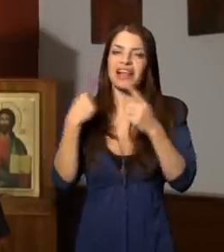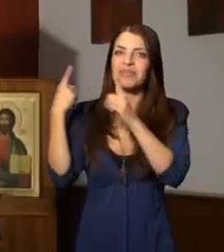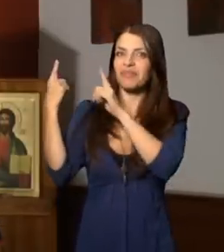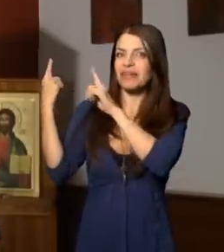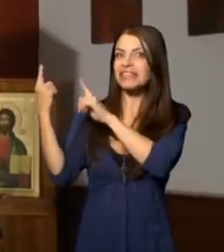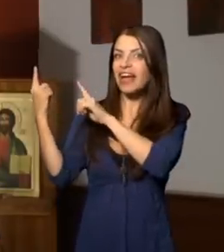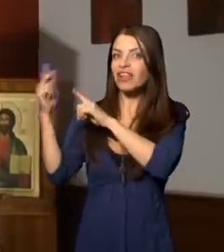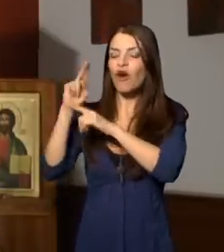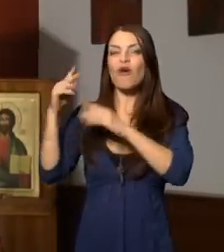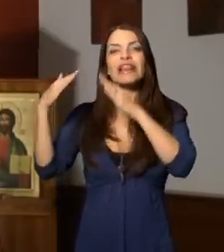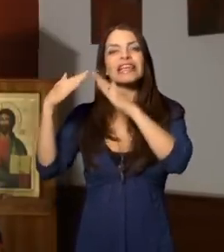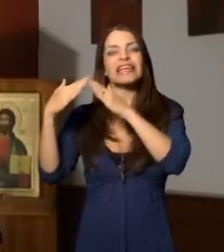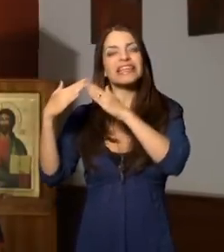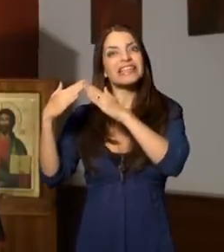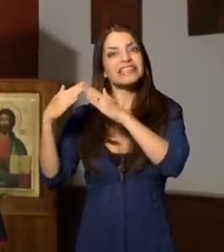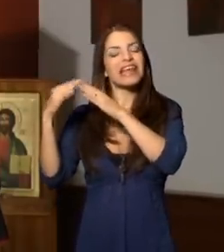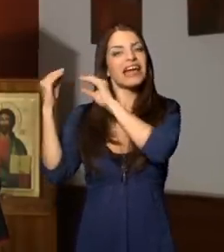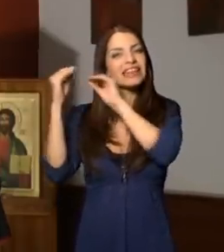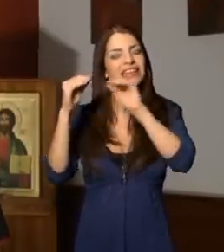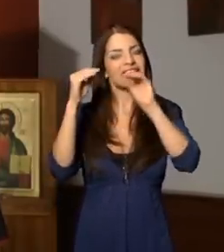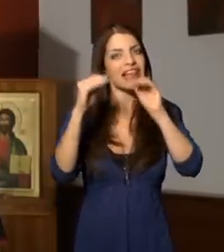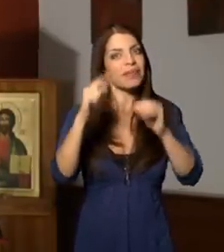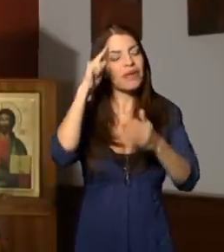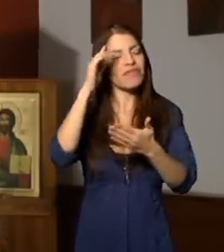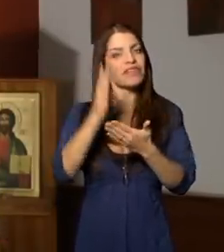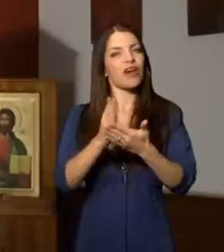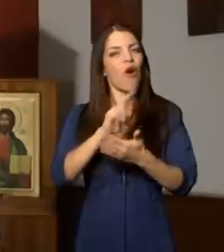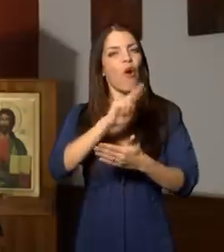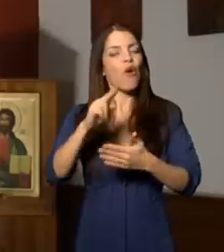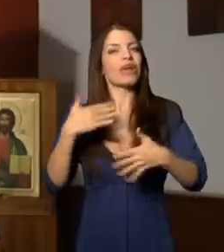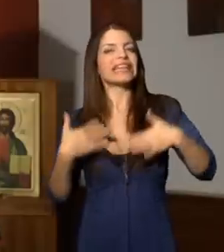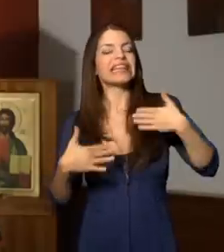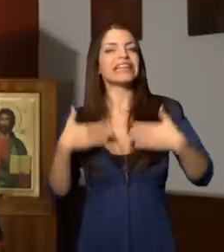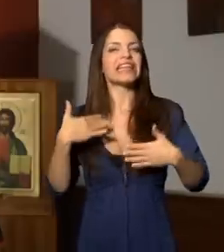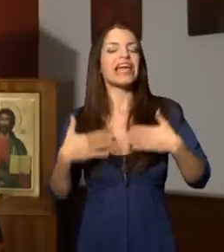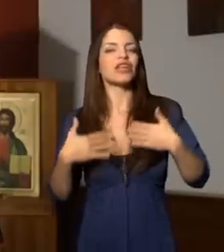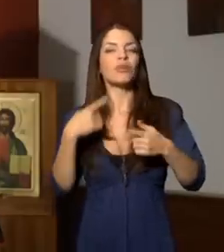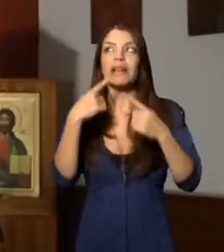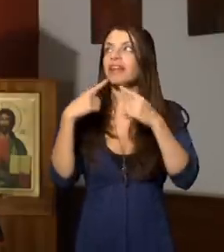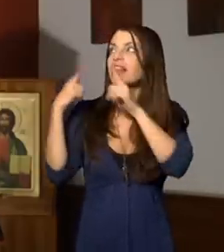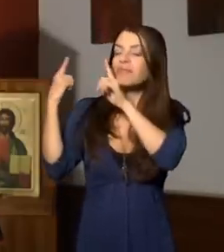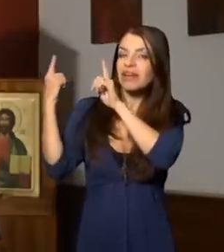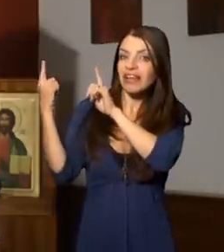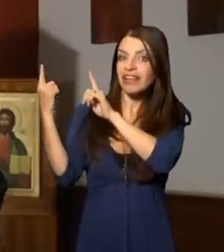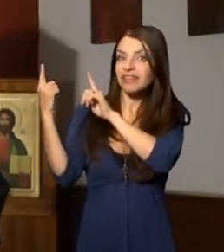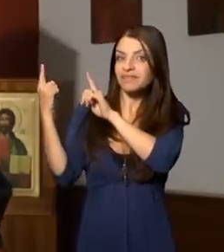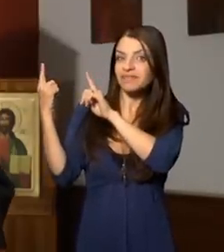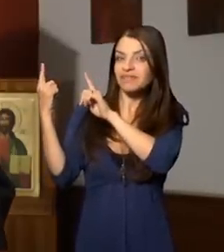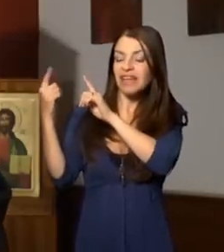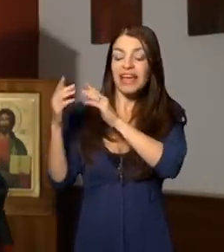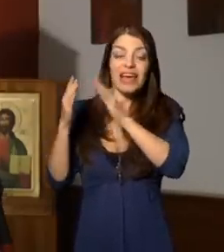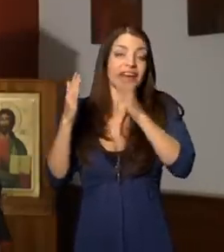li l-Knisja twaslilna b'fedeltà u mantnu ruħna bil-kelma tal-ħajja.